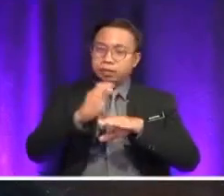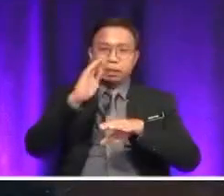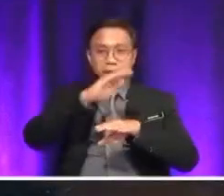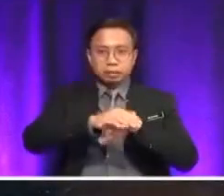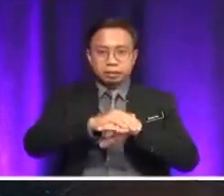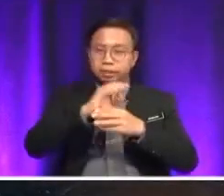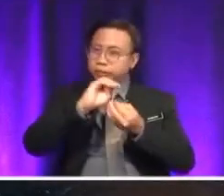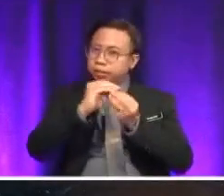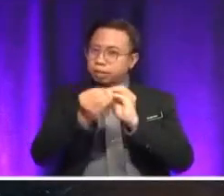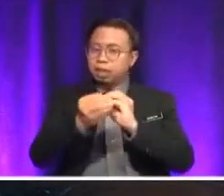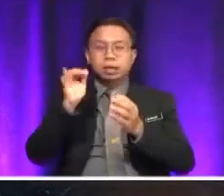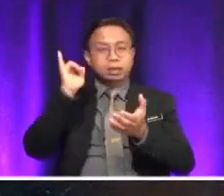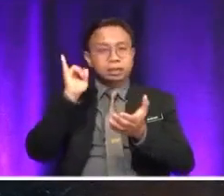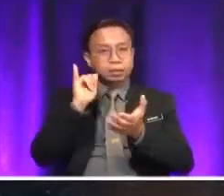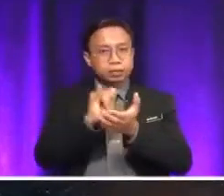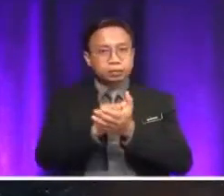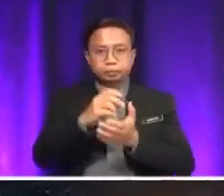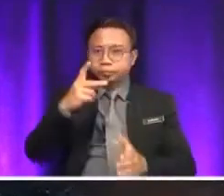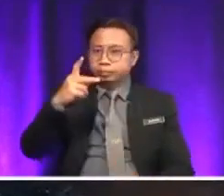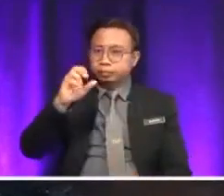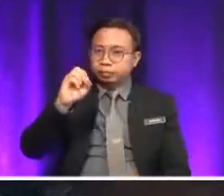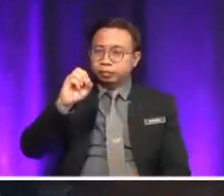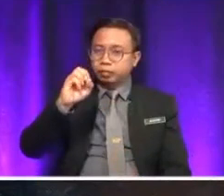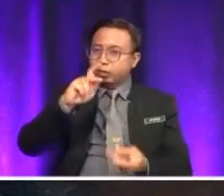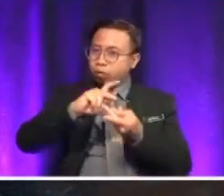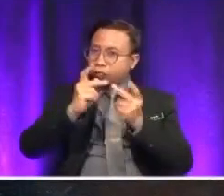dah sebut tadi. Menangani konflik dan